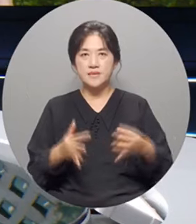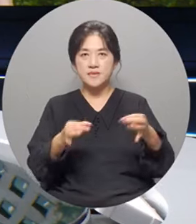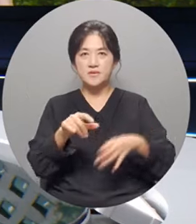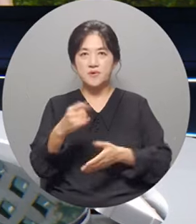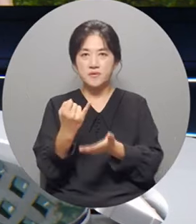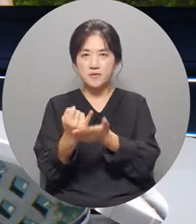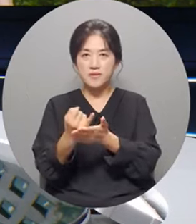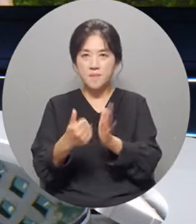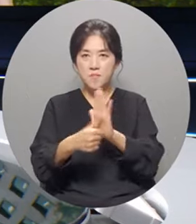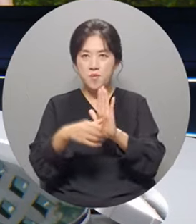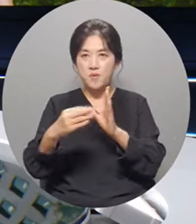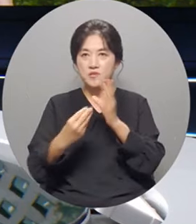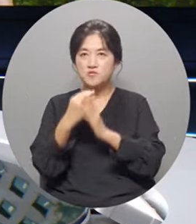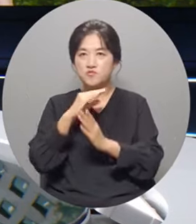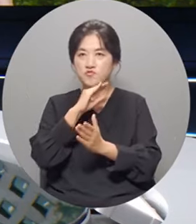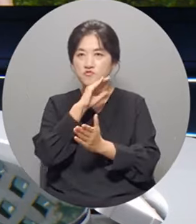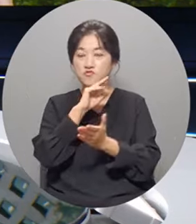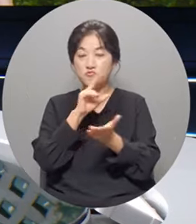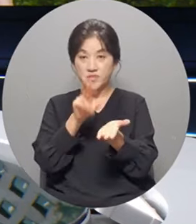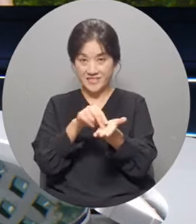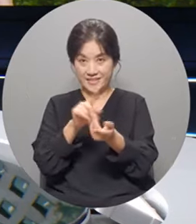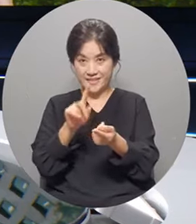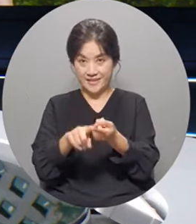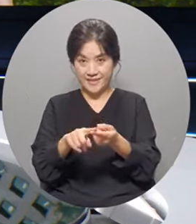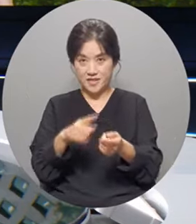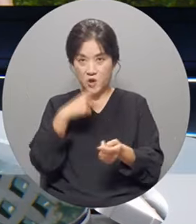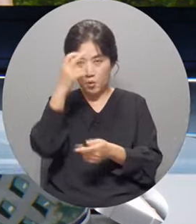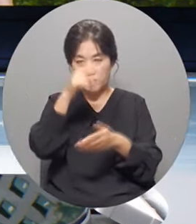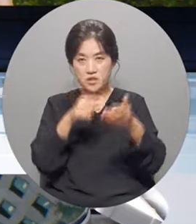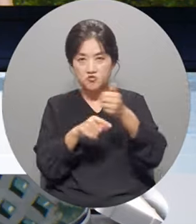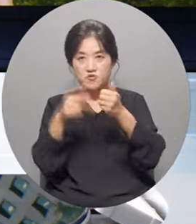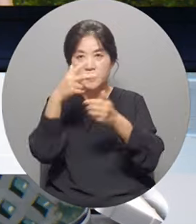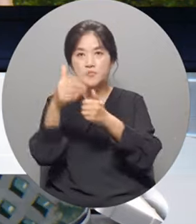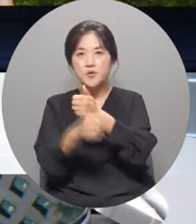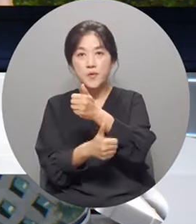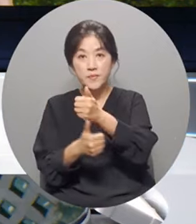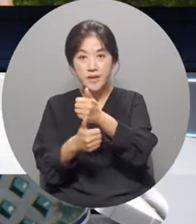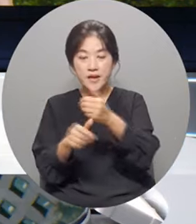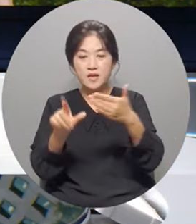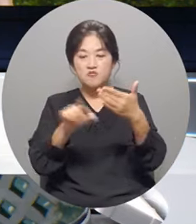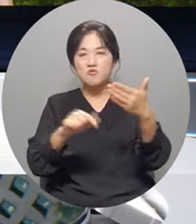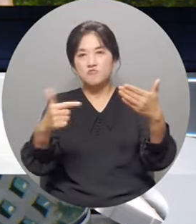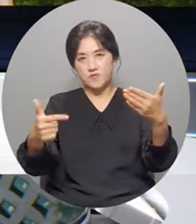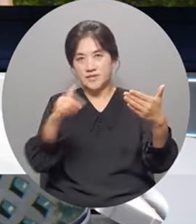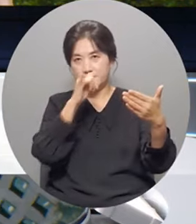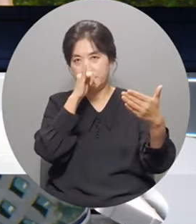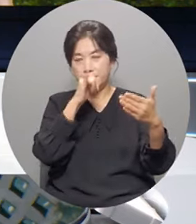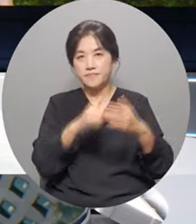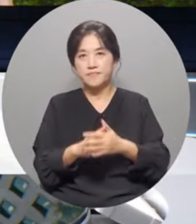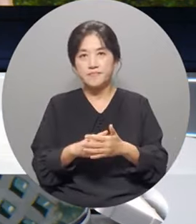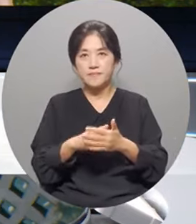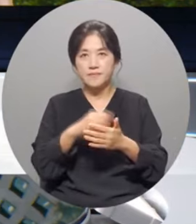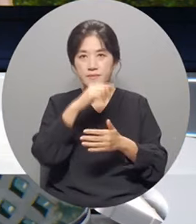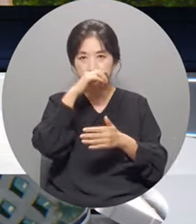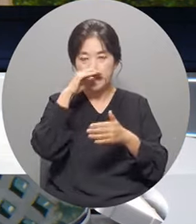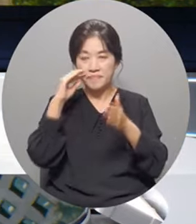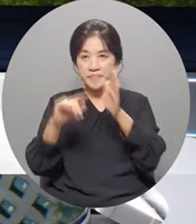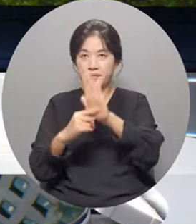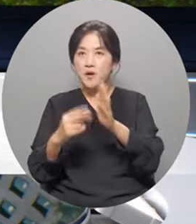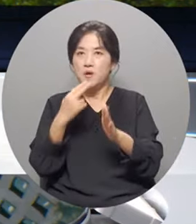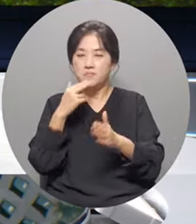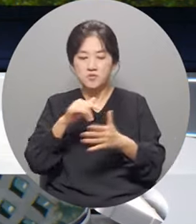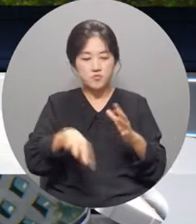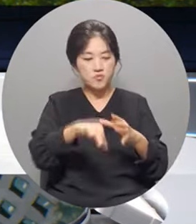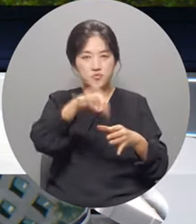김건희 여사 명품백 수수 사건에 대한 검찰 수사심의위원회가 다음 달 6일 열립니다. 비공개 무작위로